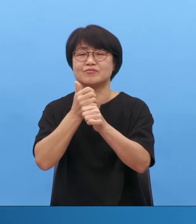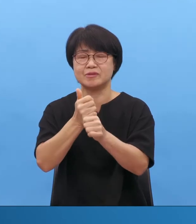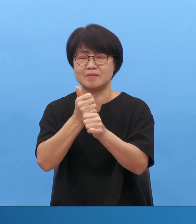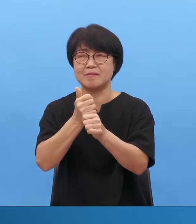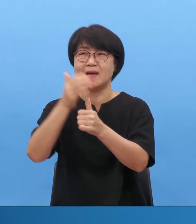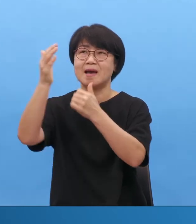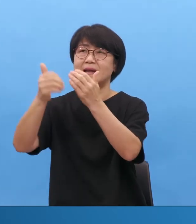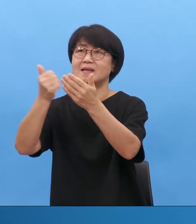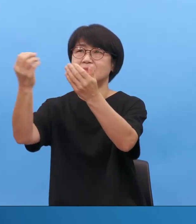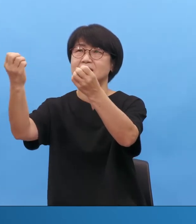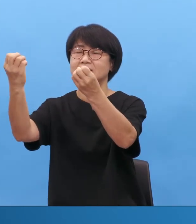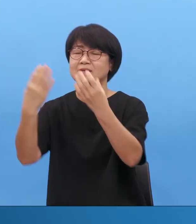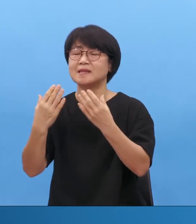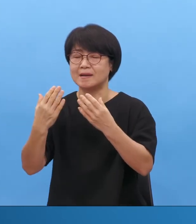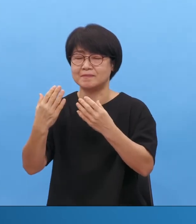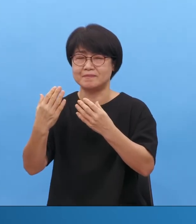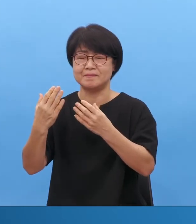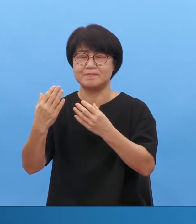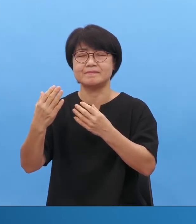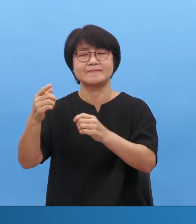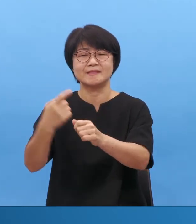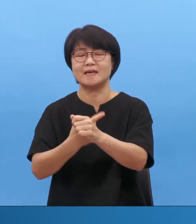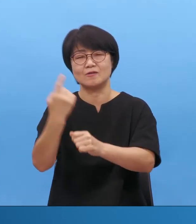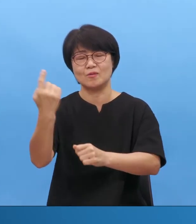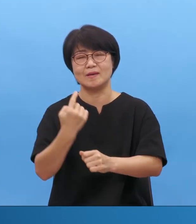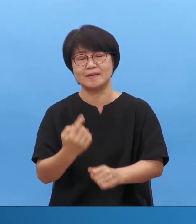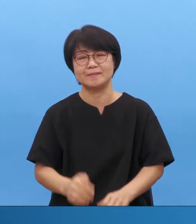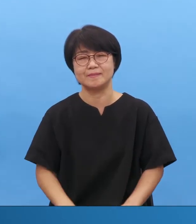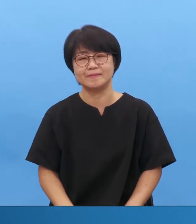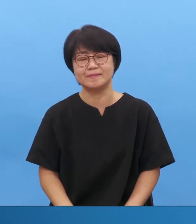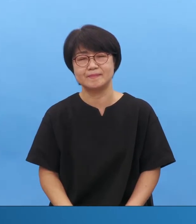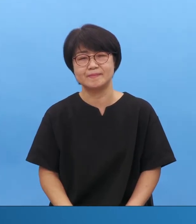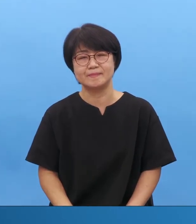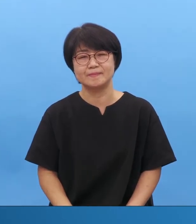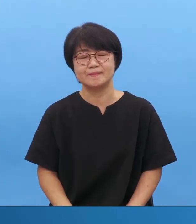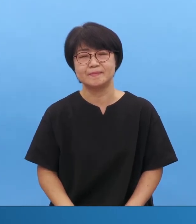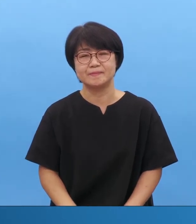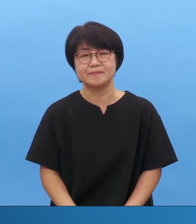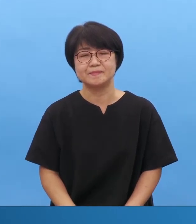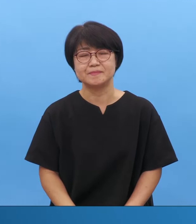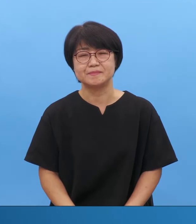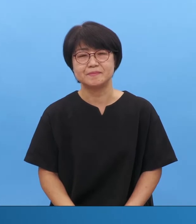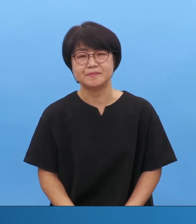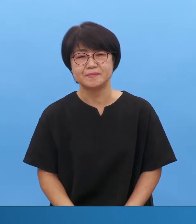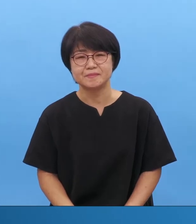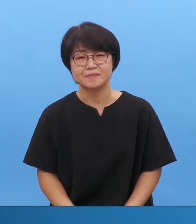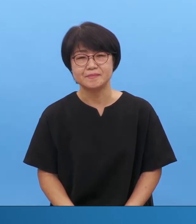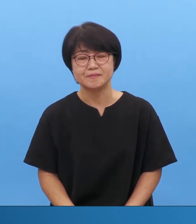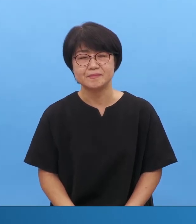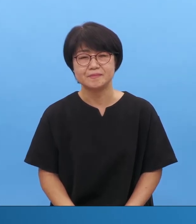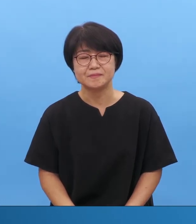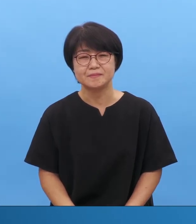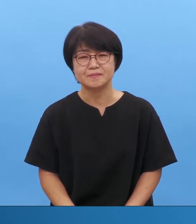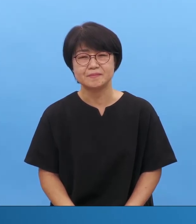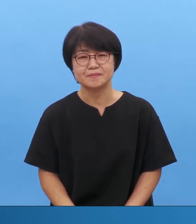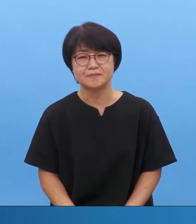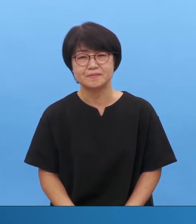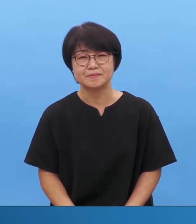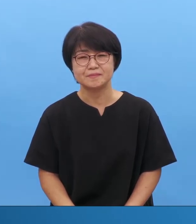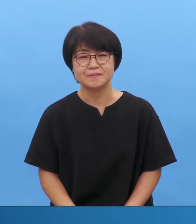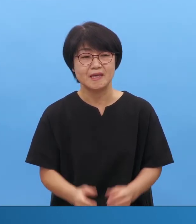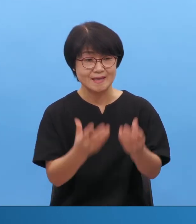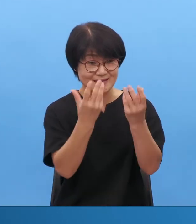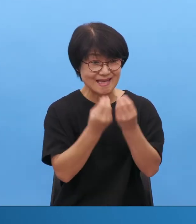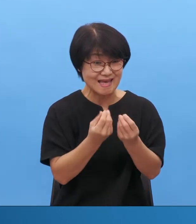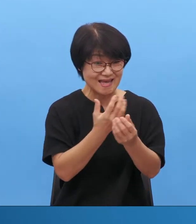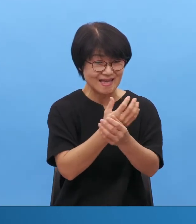to this accurate covenant. 아니 사업을 하는 사람도 마찬가지잖아요. 정확한 내용으로 계약이 될 때 그때부터 사업이 되는 거예요.